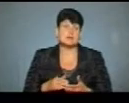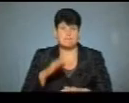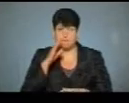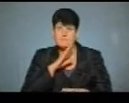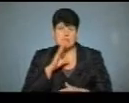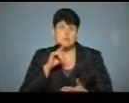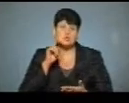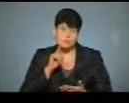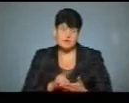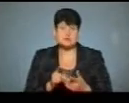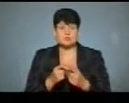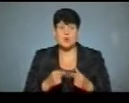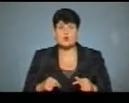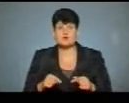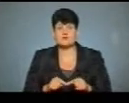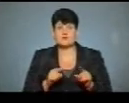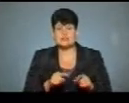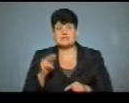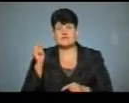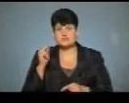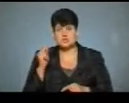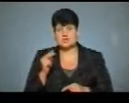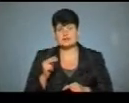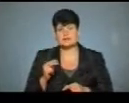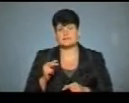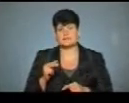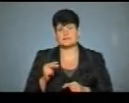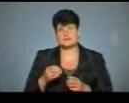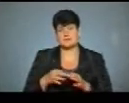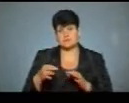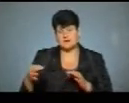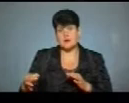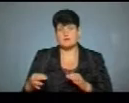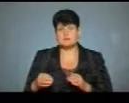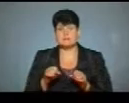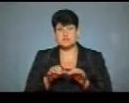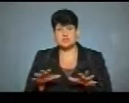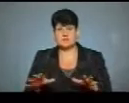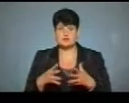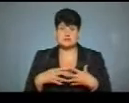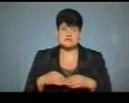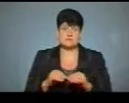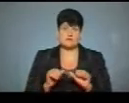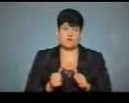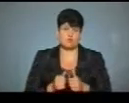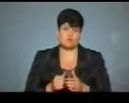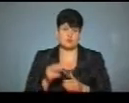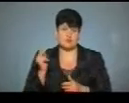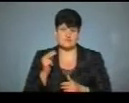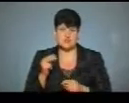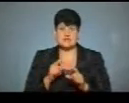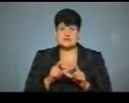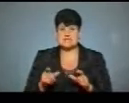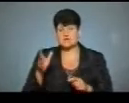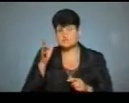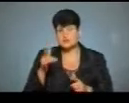зобов'язані організувати їй навчання або за дистанційною, або за мережевою, або за сімейною формою навчання. І заклади